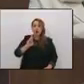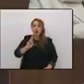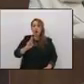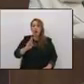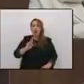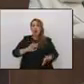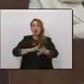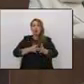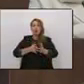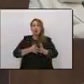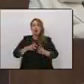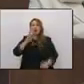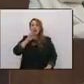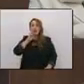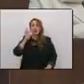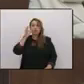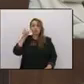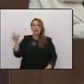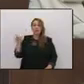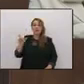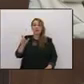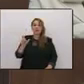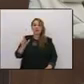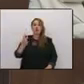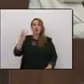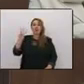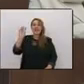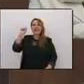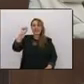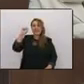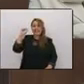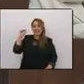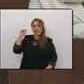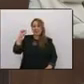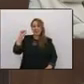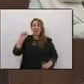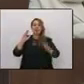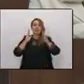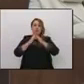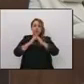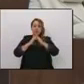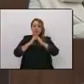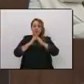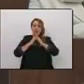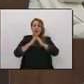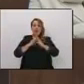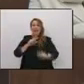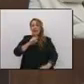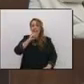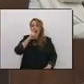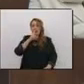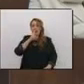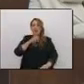كل انشغالات المواطنين بولاية سطيف حول ملف السكن، وفي الأخير